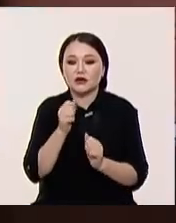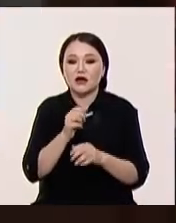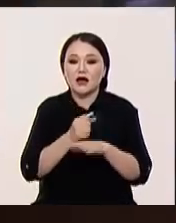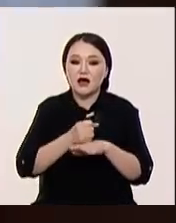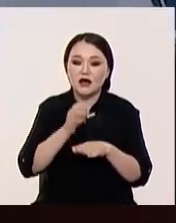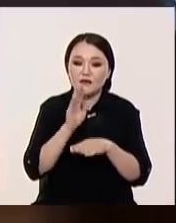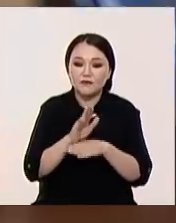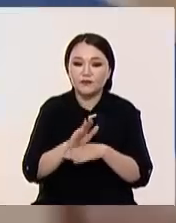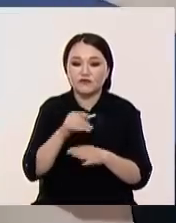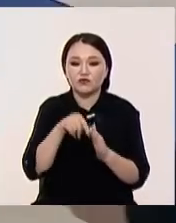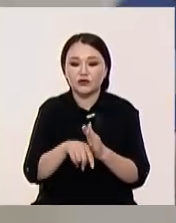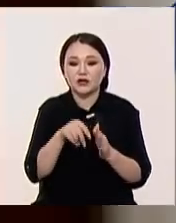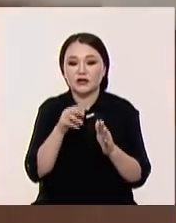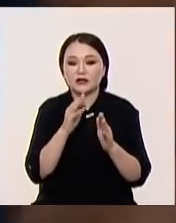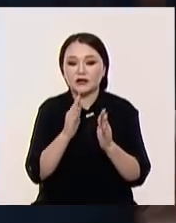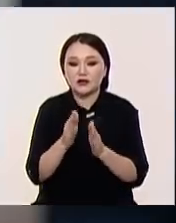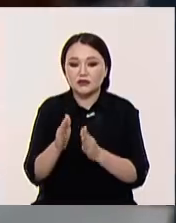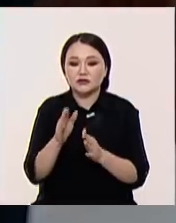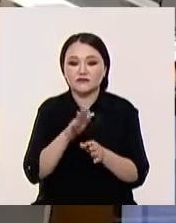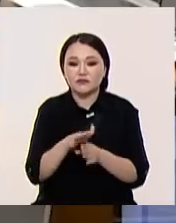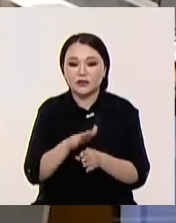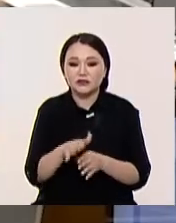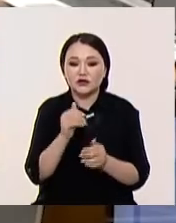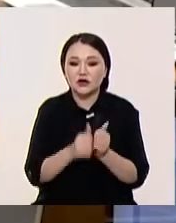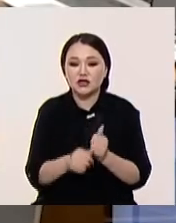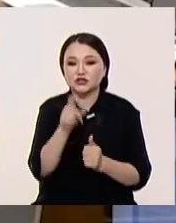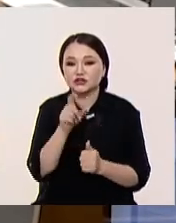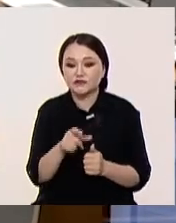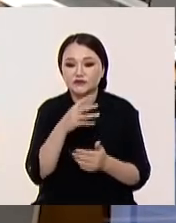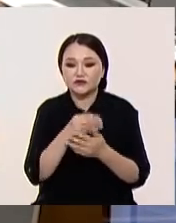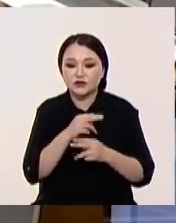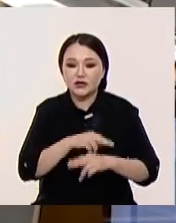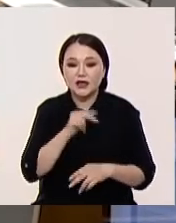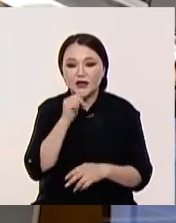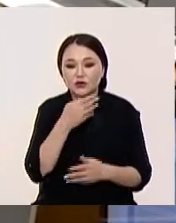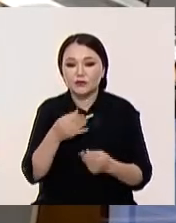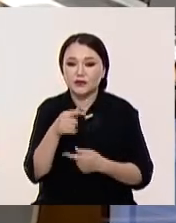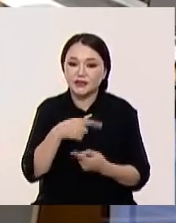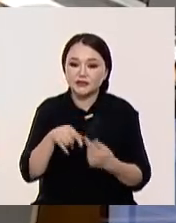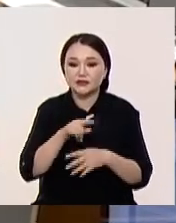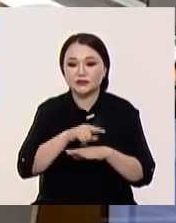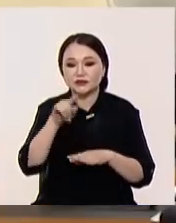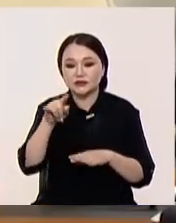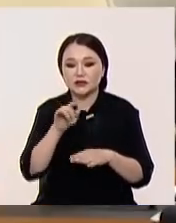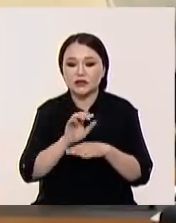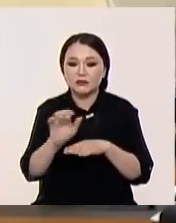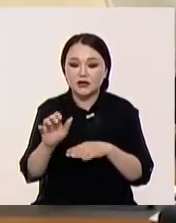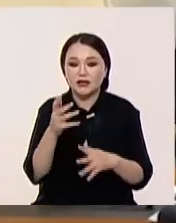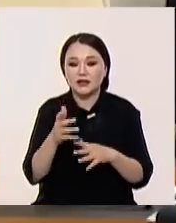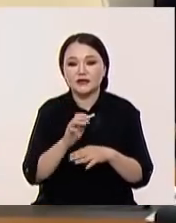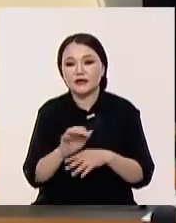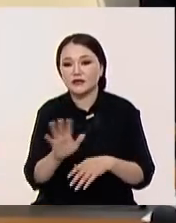ішкі тәртіппен жүзеге асырылады. Яғни әр орган қызметкерін эконом немесе бизнес санаттағы ұшақпен